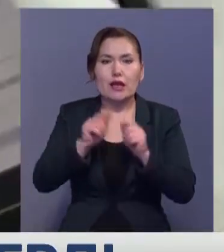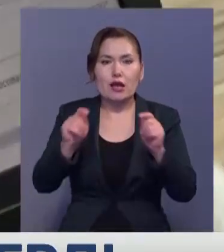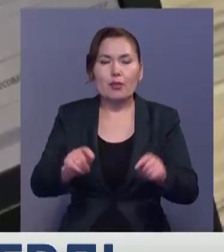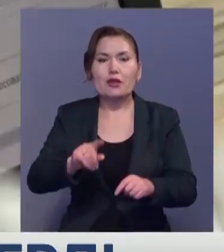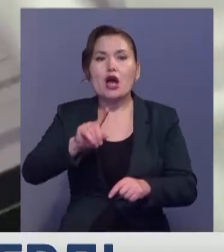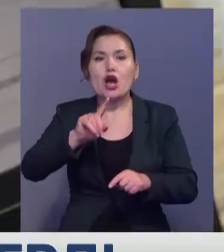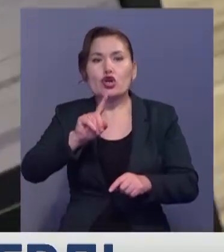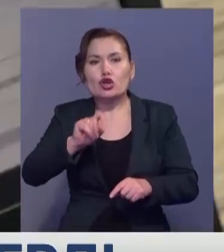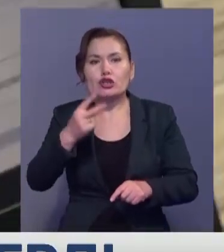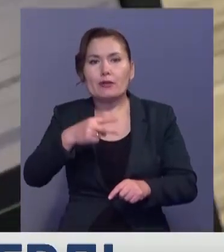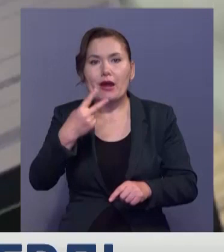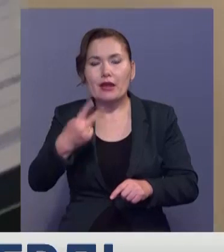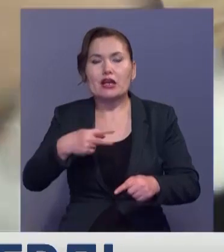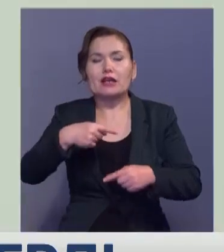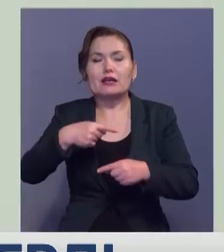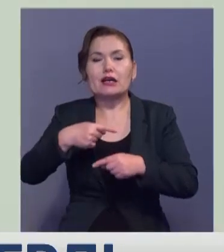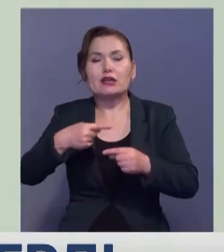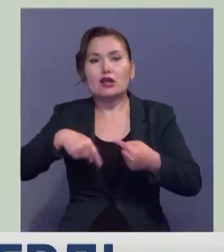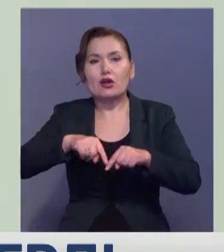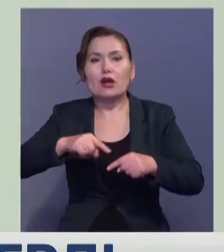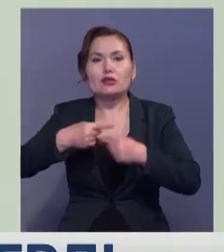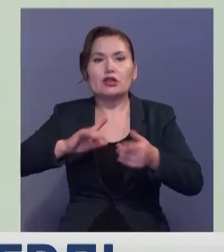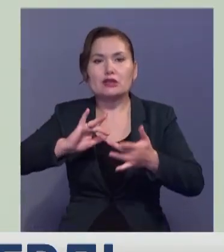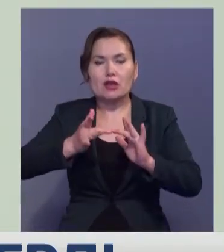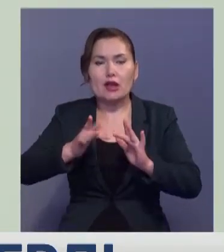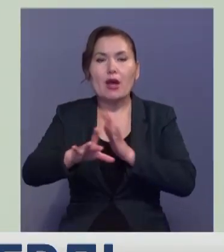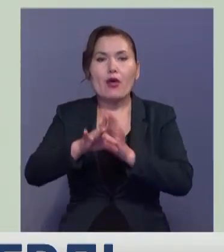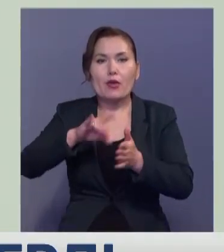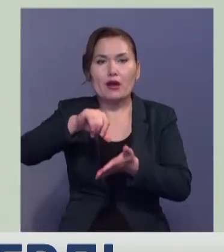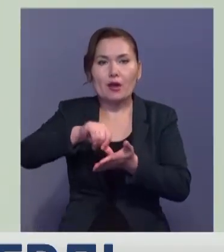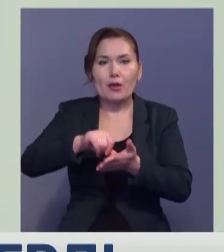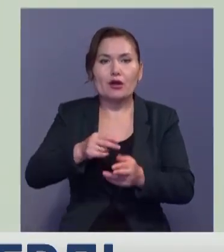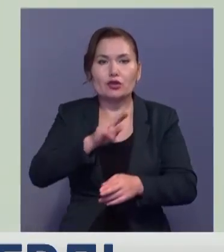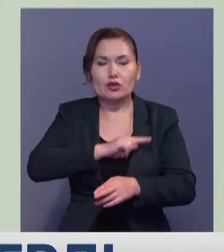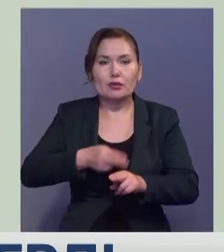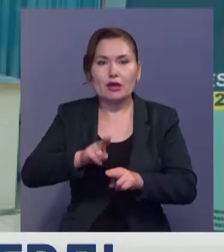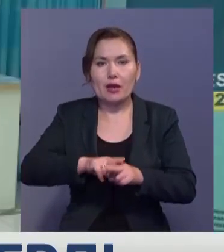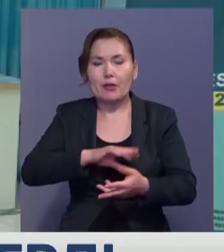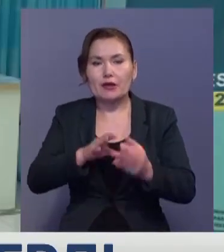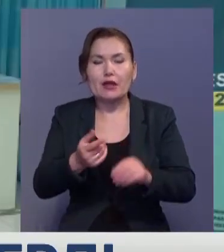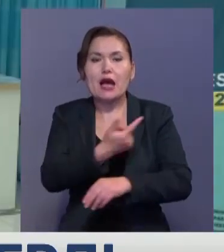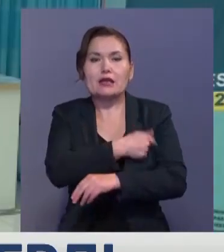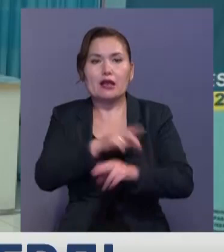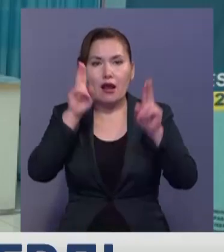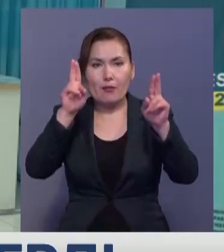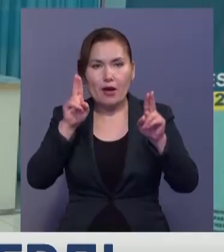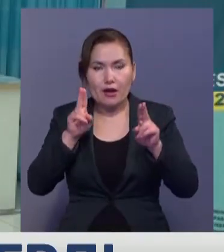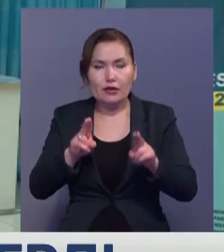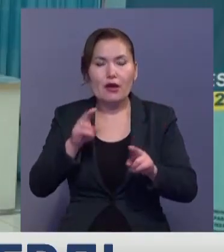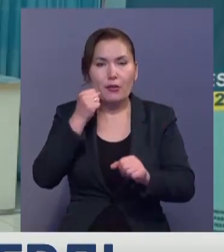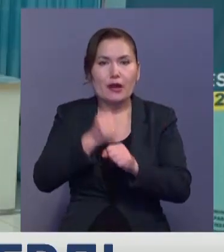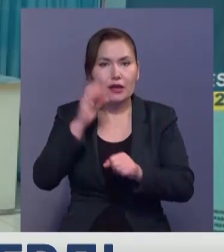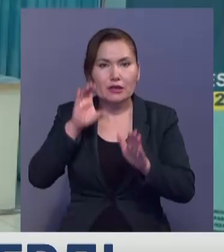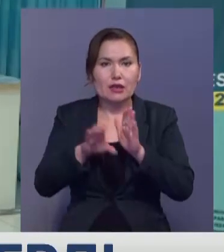Олардың 122-сі онлайн режимде, ал 27-сі дәстүрлі режимде жұмыс істеді. Шара барысында санитарлық талаптар қатаң